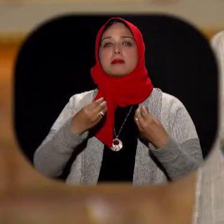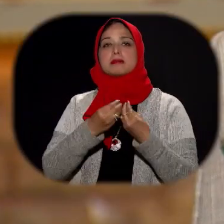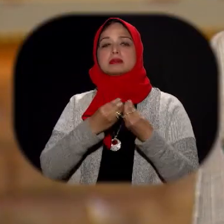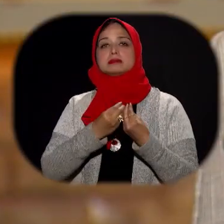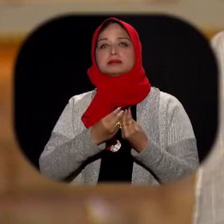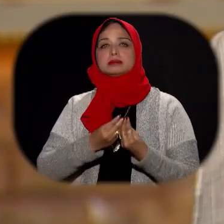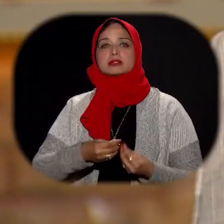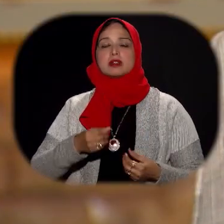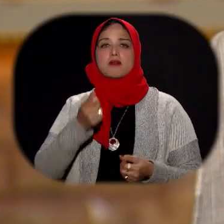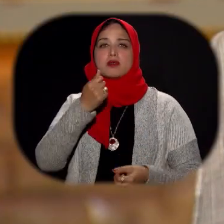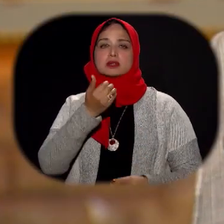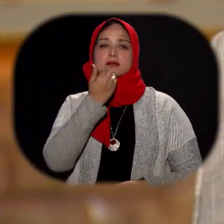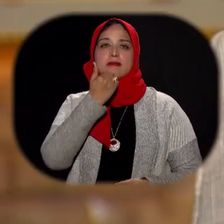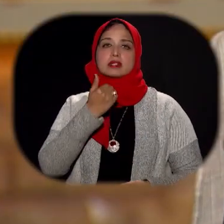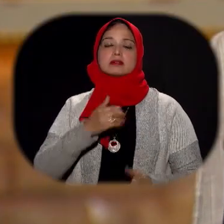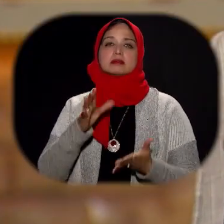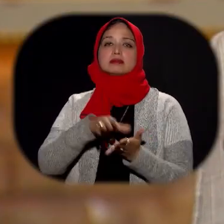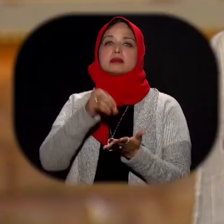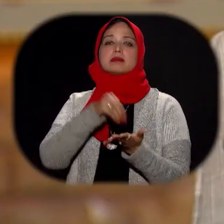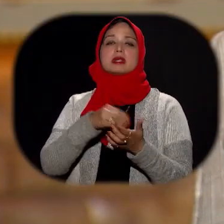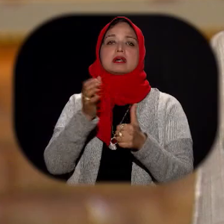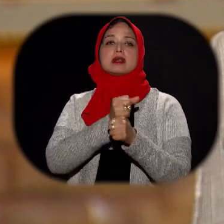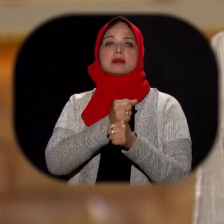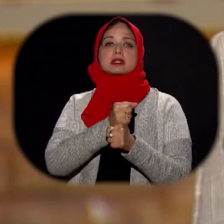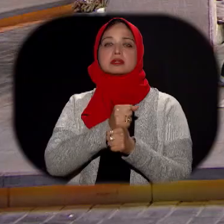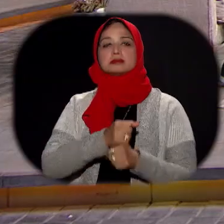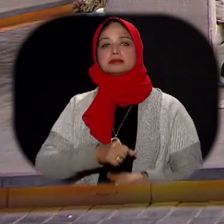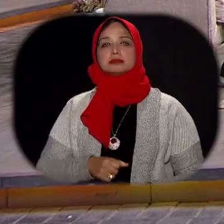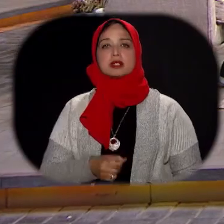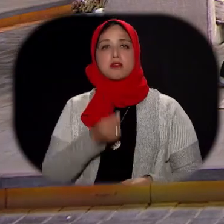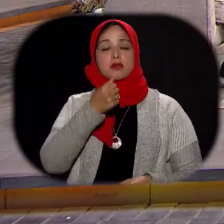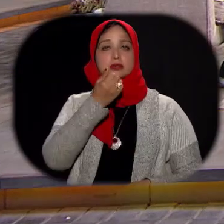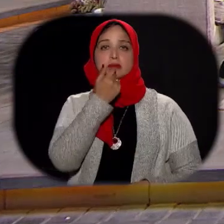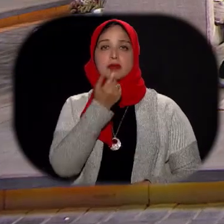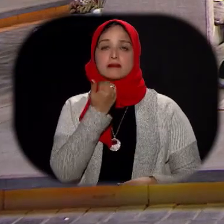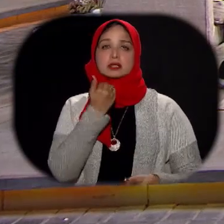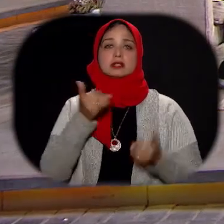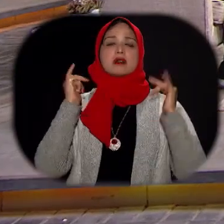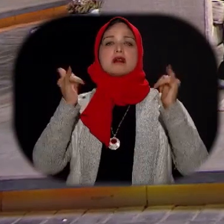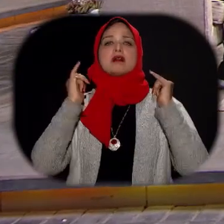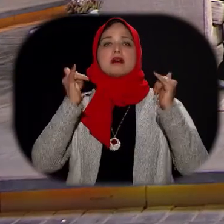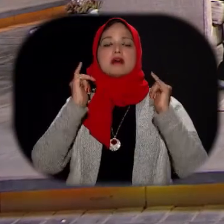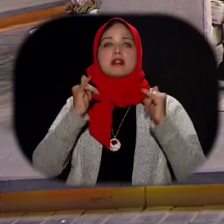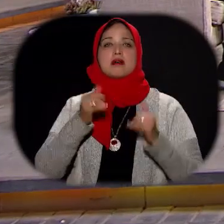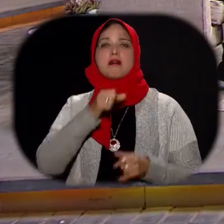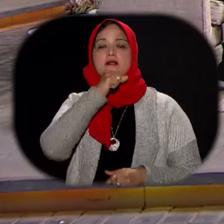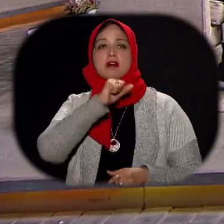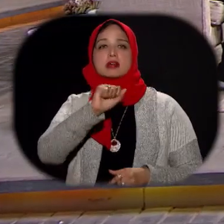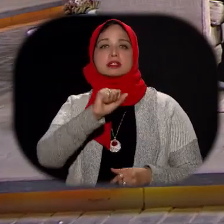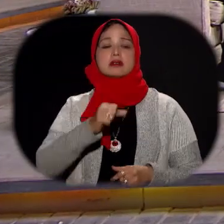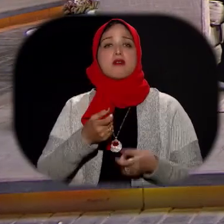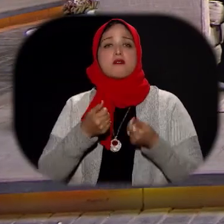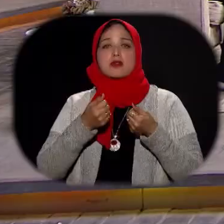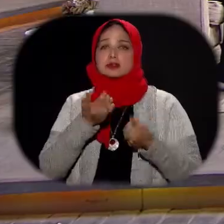حصل موضوع احمد كنا لسه طلبهما عندناش فلوس وما عندناش حاجه خالص والنقابه عملت رحله لفرنسا واحنا عايزين نصفر